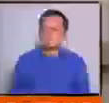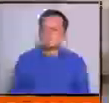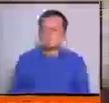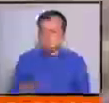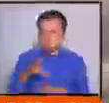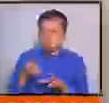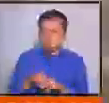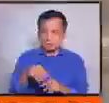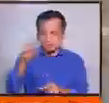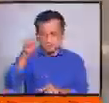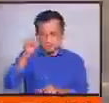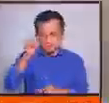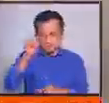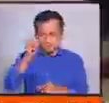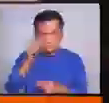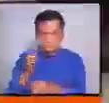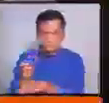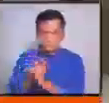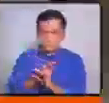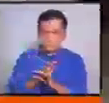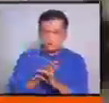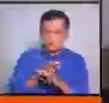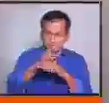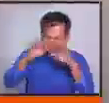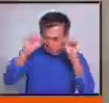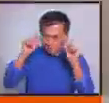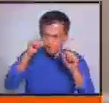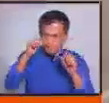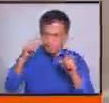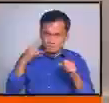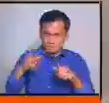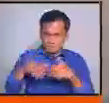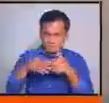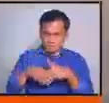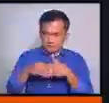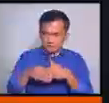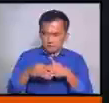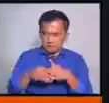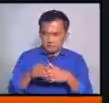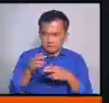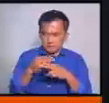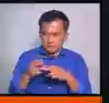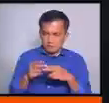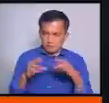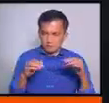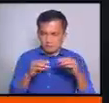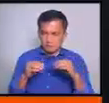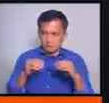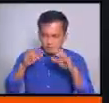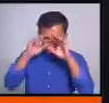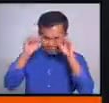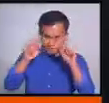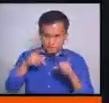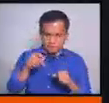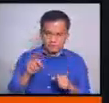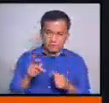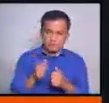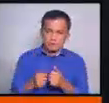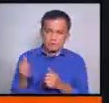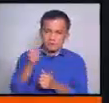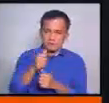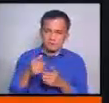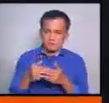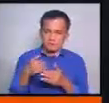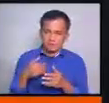si Albayalde sa mga naghatid sa Pangulo kagabi, makikitang nakipagkamay pa at sandaling nakipag-usap ang Pangulo sa PNP Chief bago